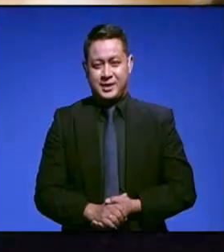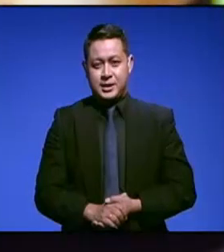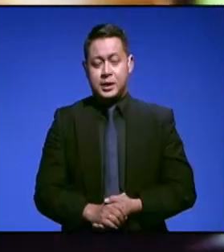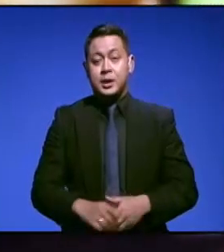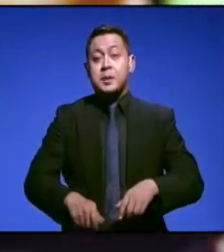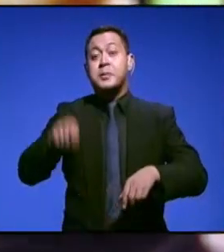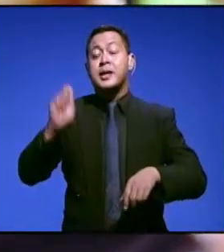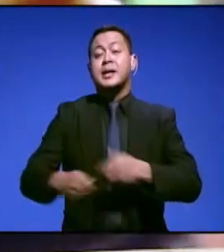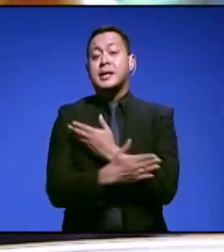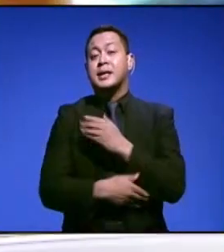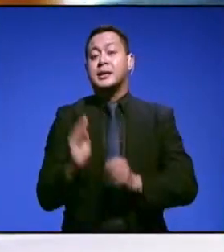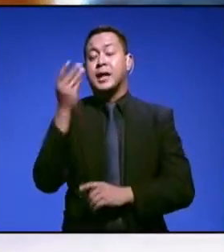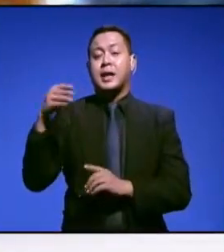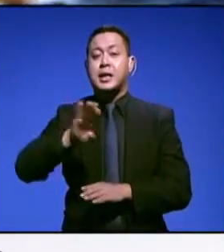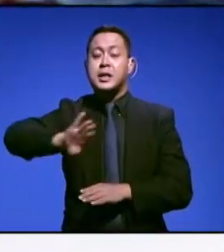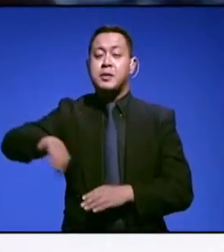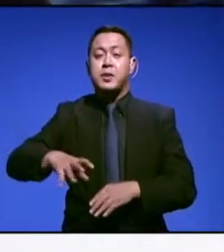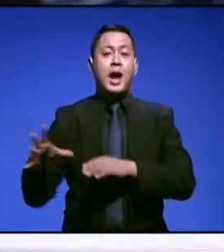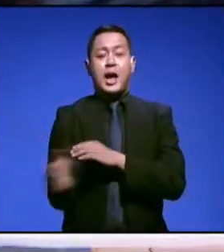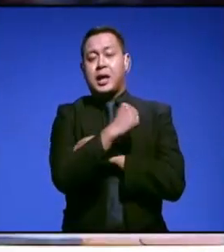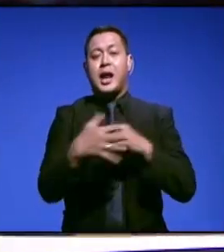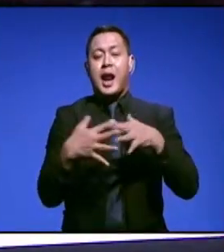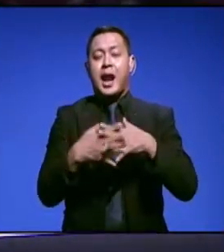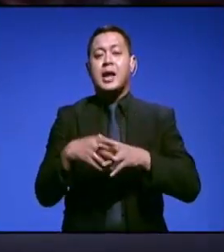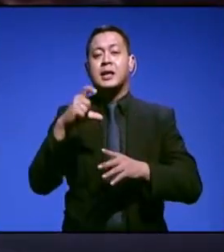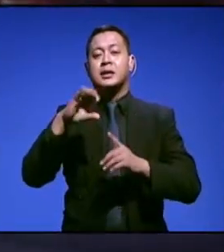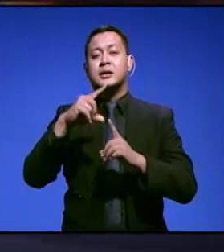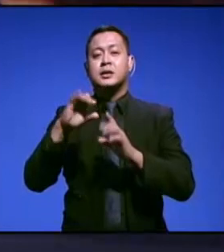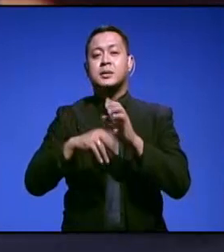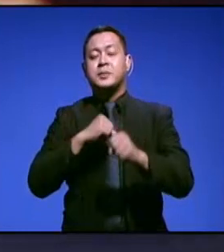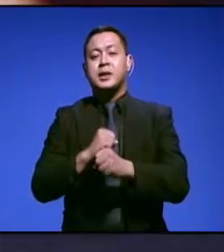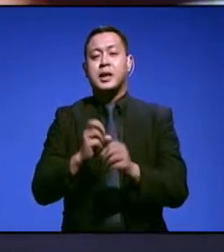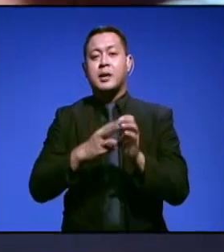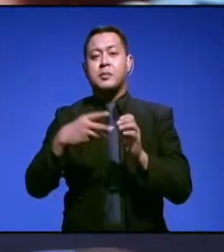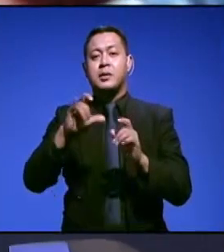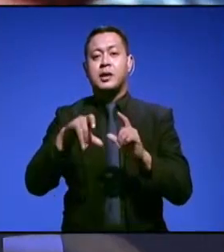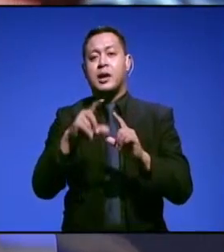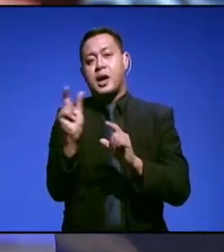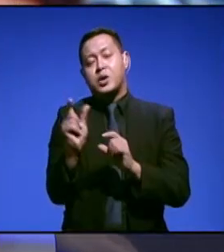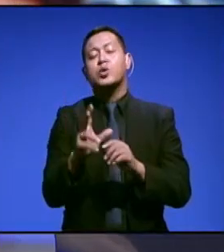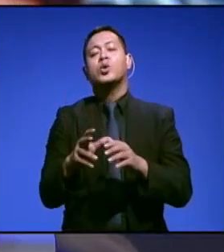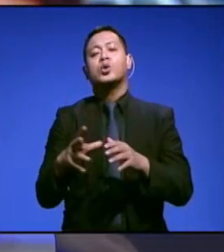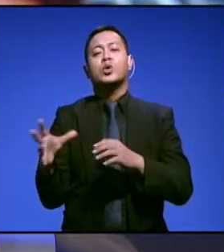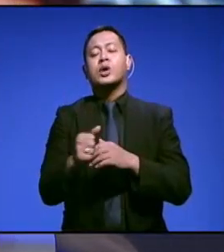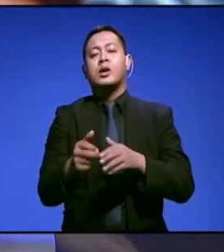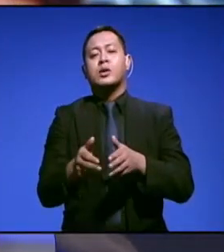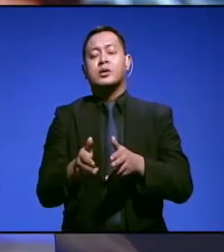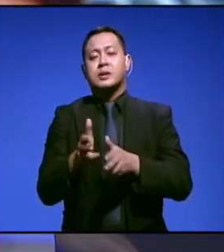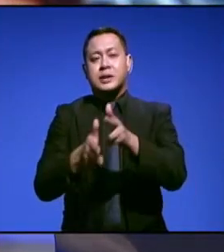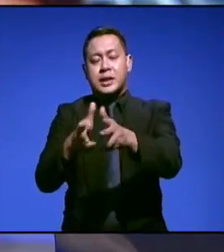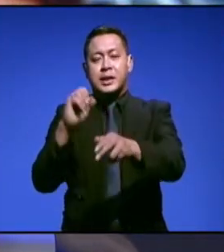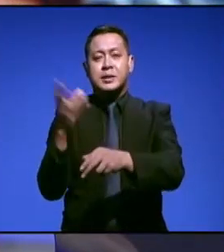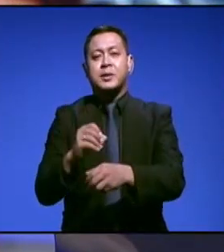Pengadilan Negeri Jakarta Timur menggelar eksekusi lahan di Cipinang Melayu yang akan digunakan sebagai jalur kereta cepat